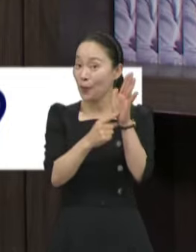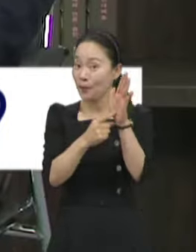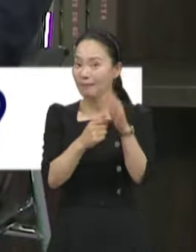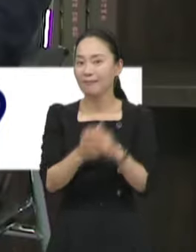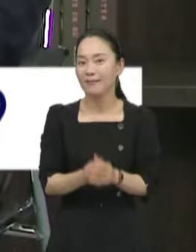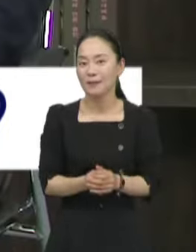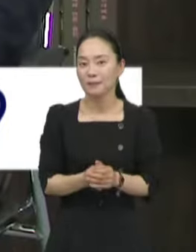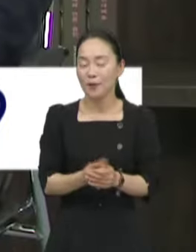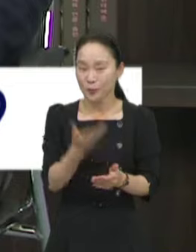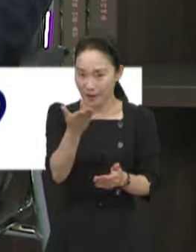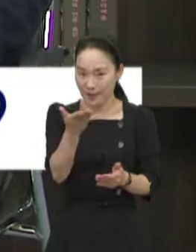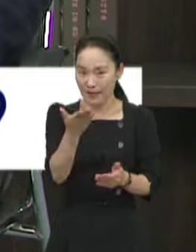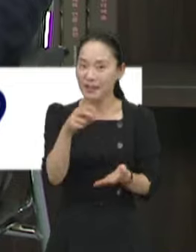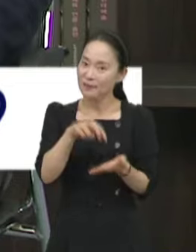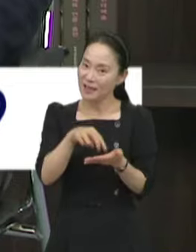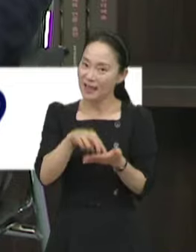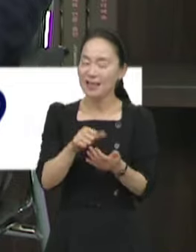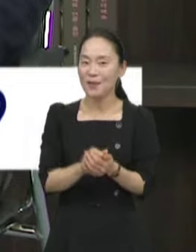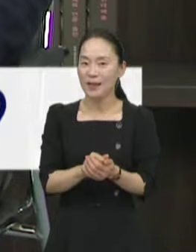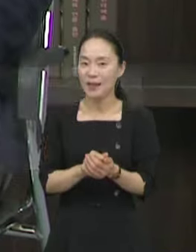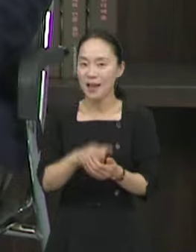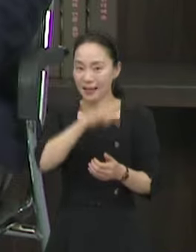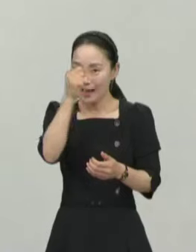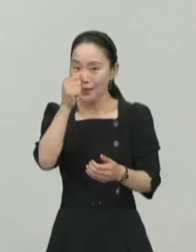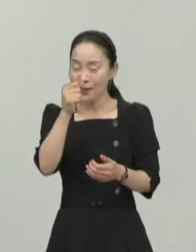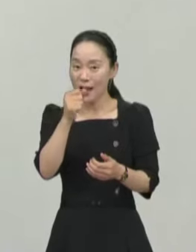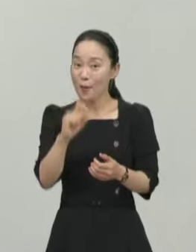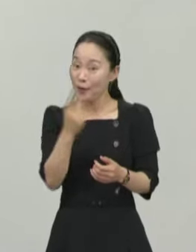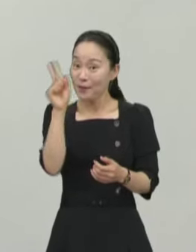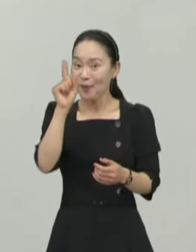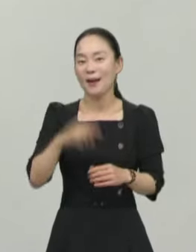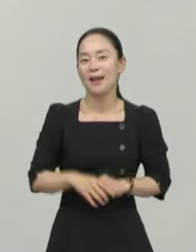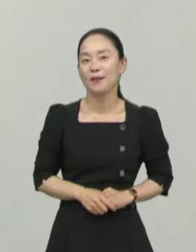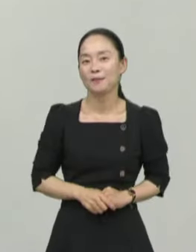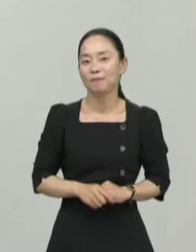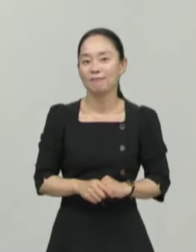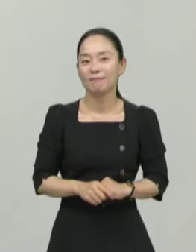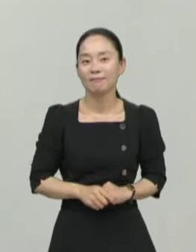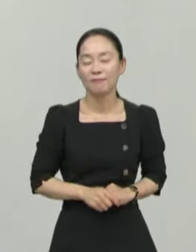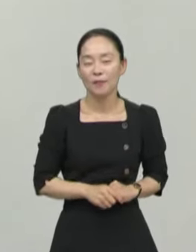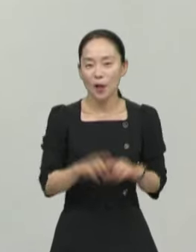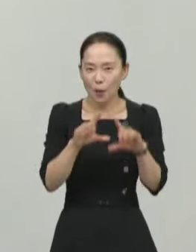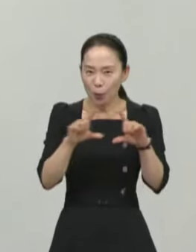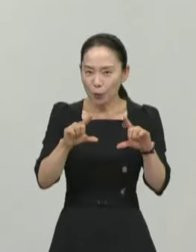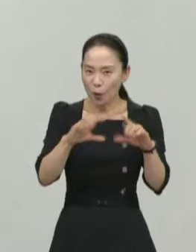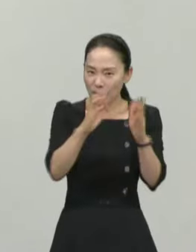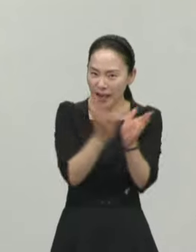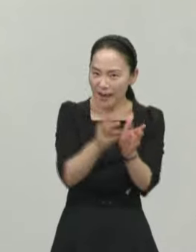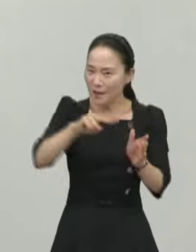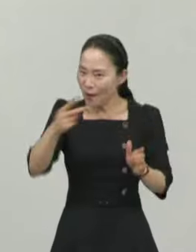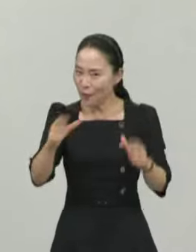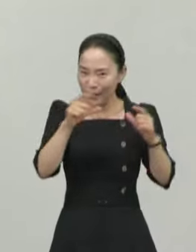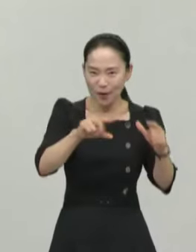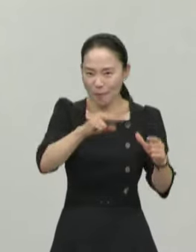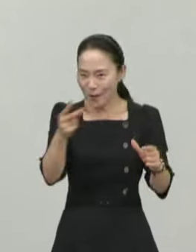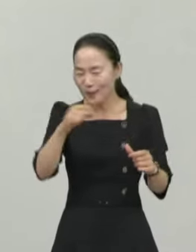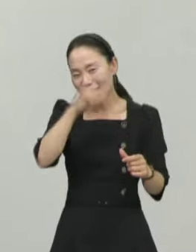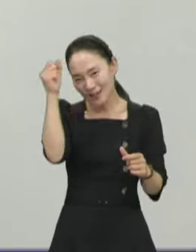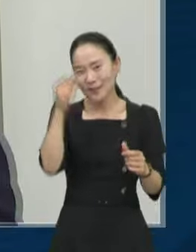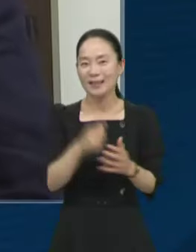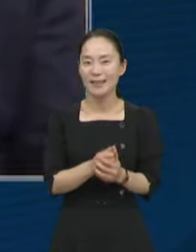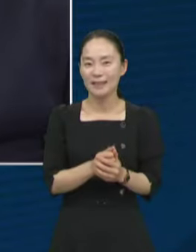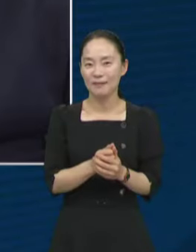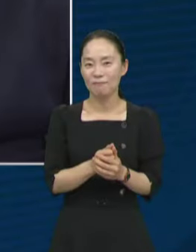쓰는데요. 의원님이 판단하시는 당선의 요인은 뭡니까? 보통 당적 옮기고 지역구 옮겨서 당선된다는